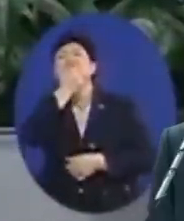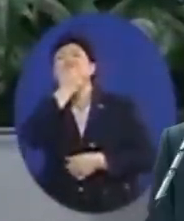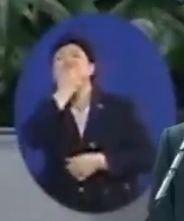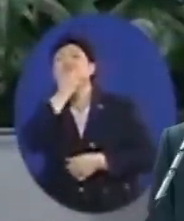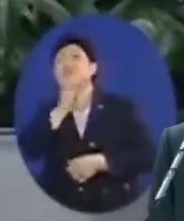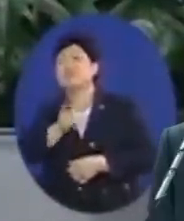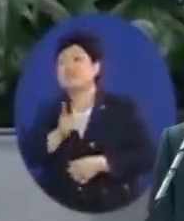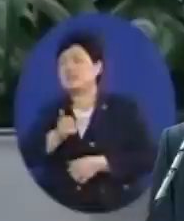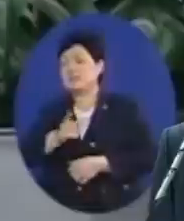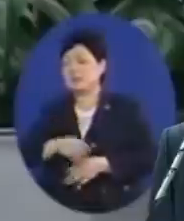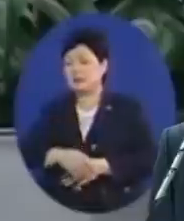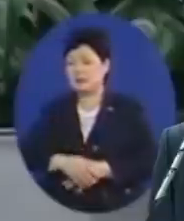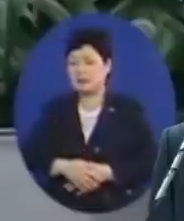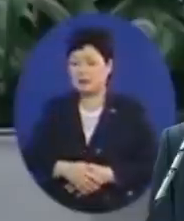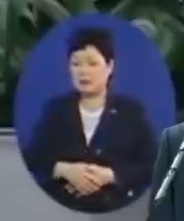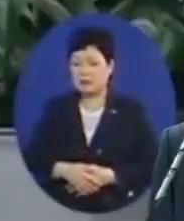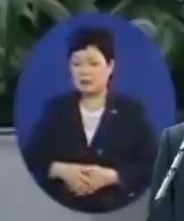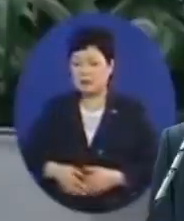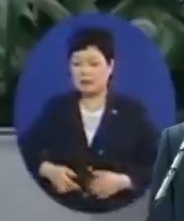웃겨.